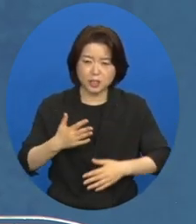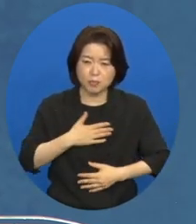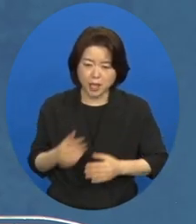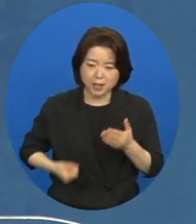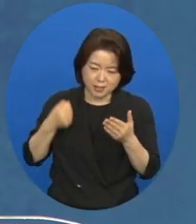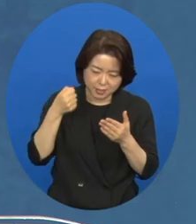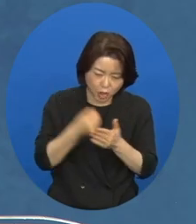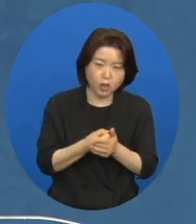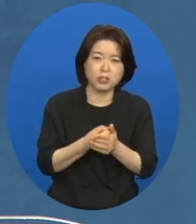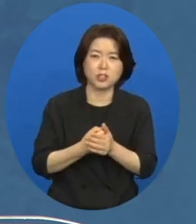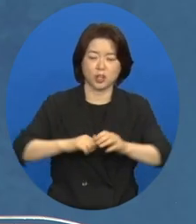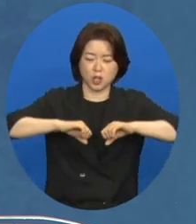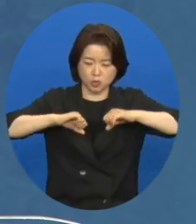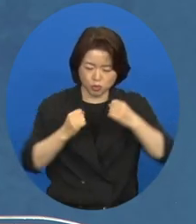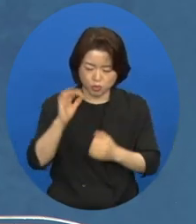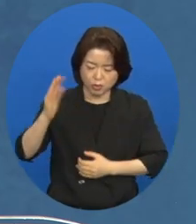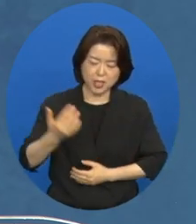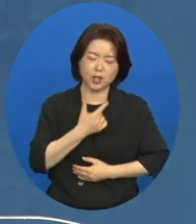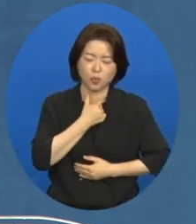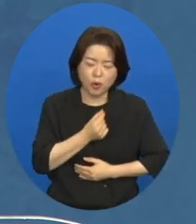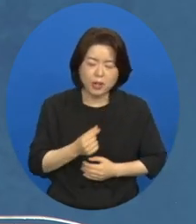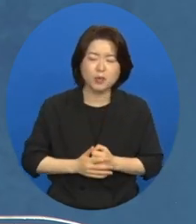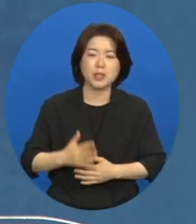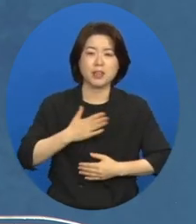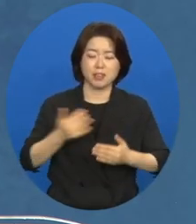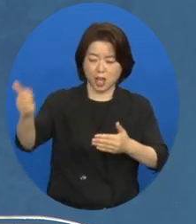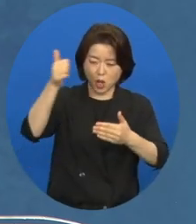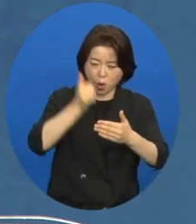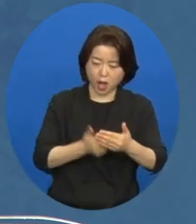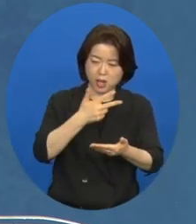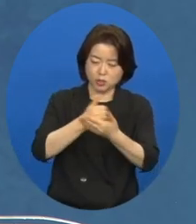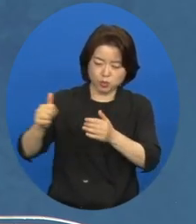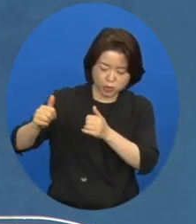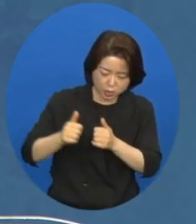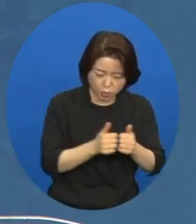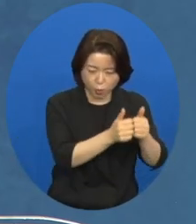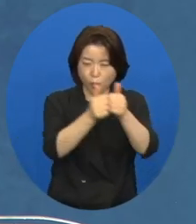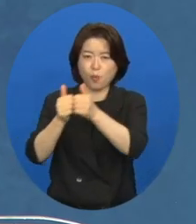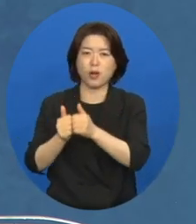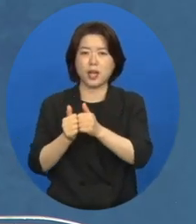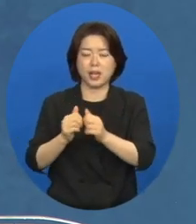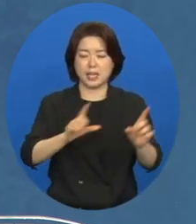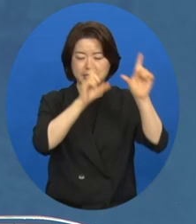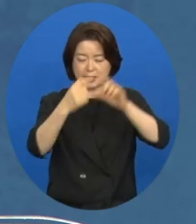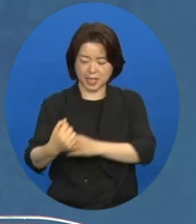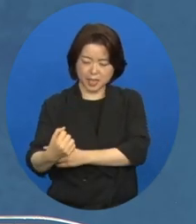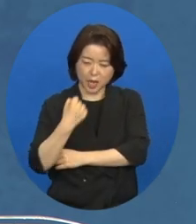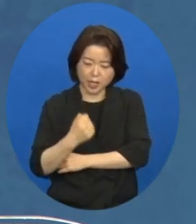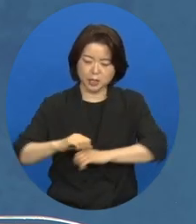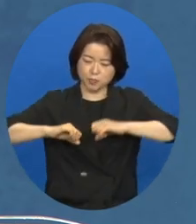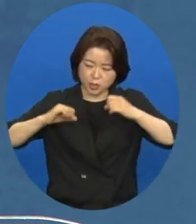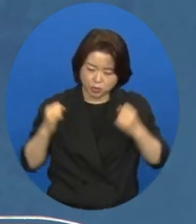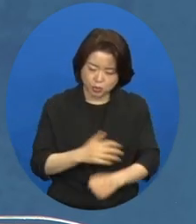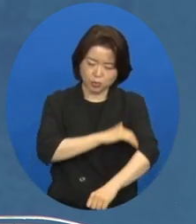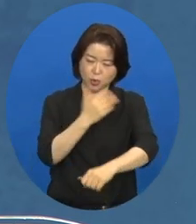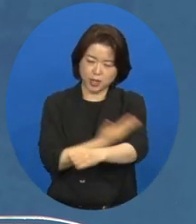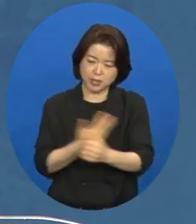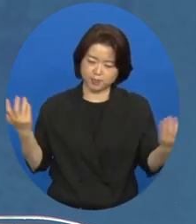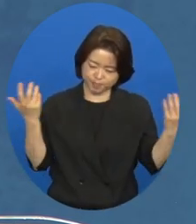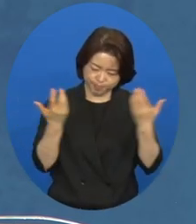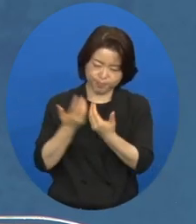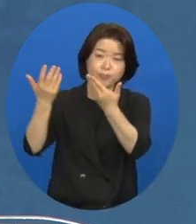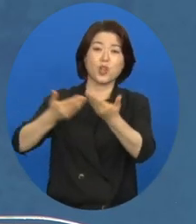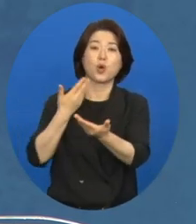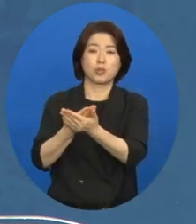결정이 순종이 되기를 원합니다. 내 안에 오신 주와 동행함으로 살아갈 힘과 순종한 능력이 채워지게 하여